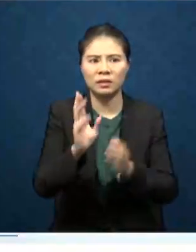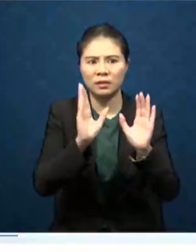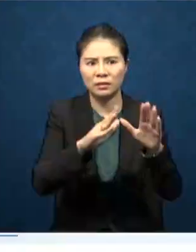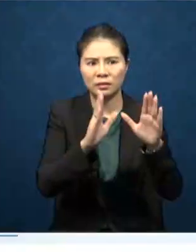ครับ 2ประเด็น